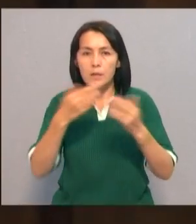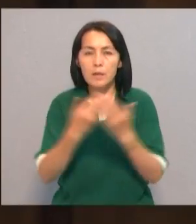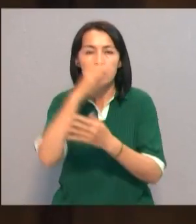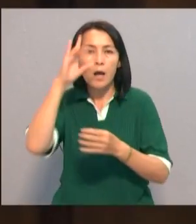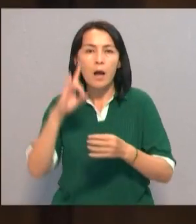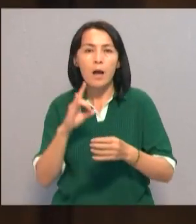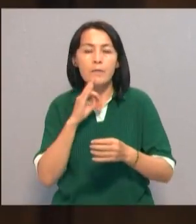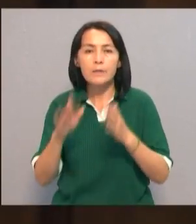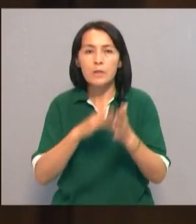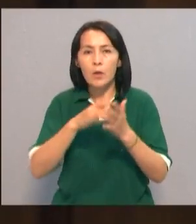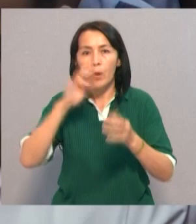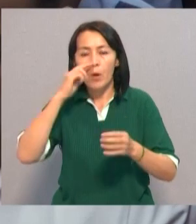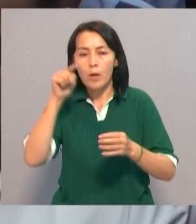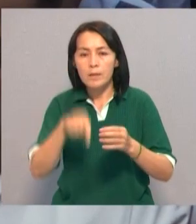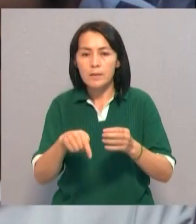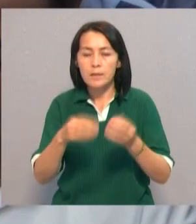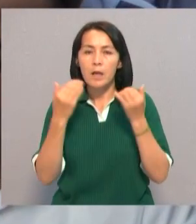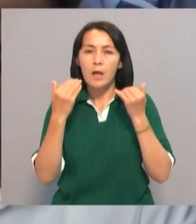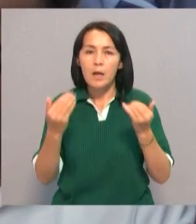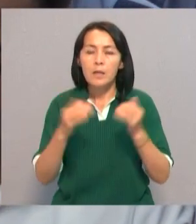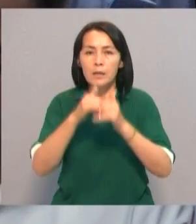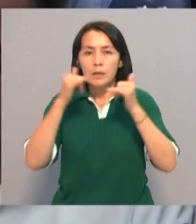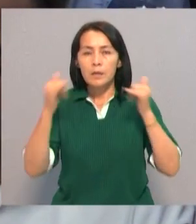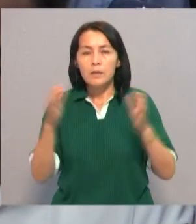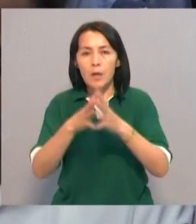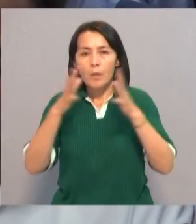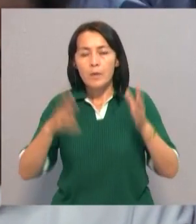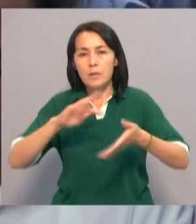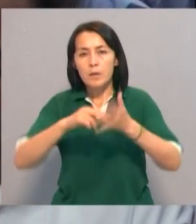Казахстан», в городе Шымкент предпринимаются и реализуются масштабные проектные работы.